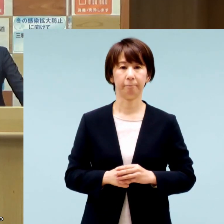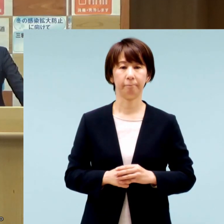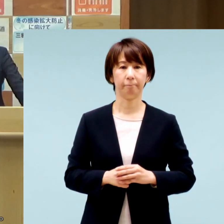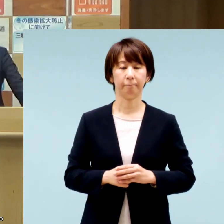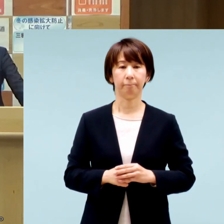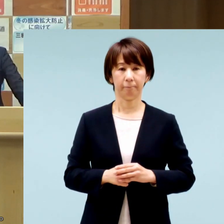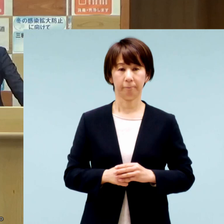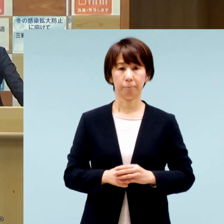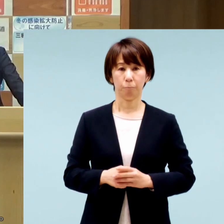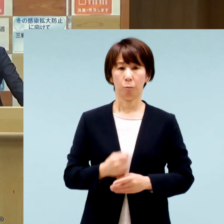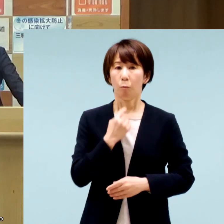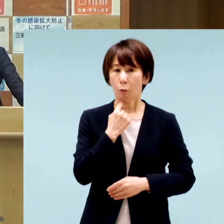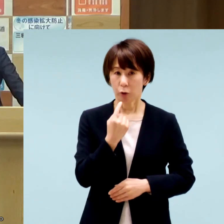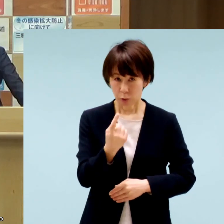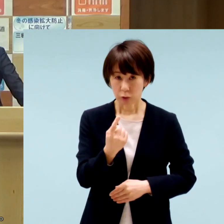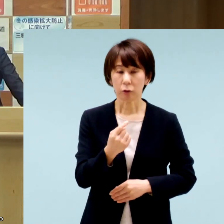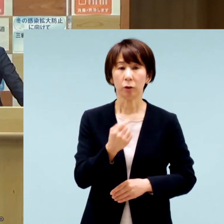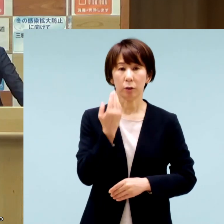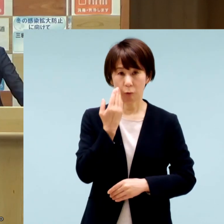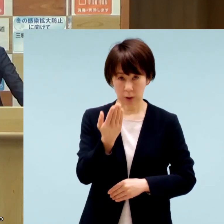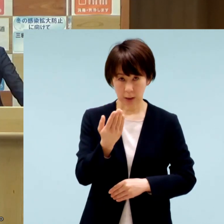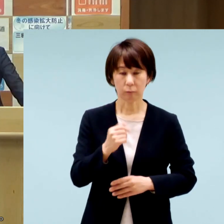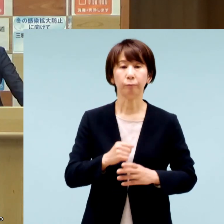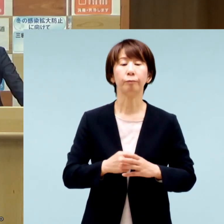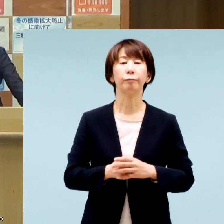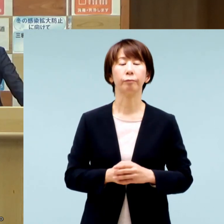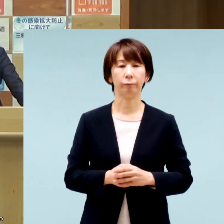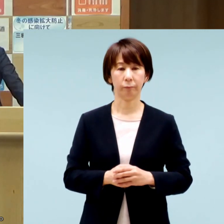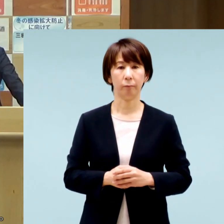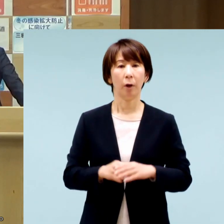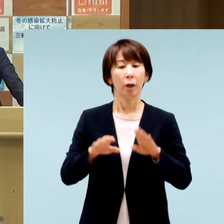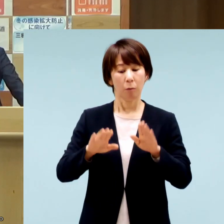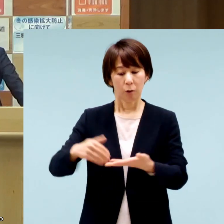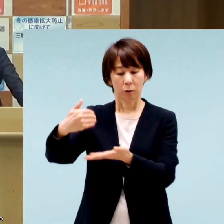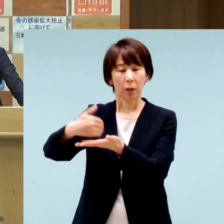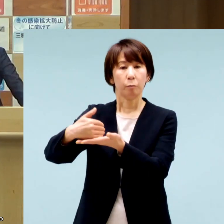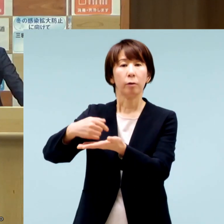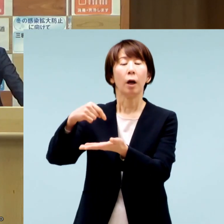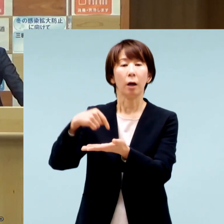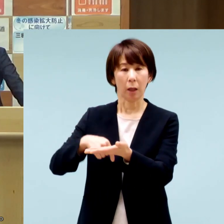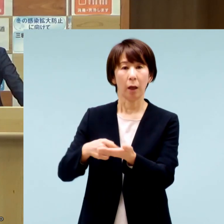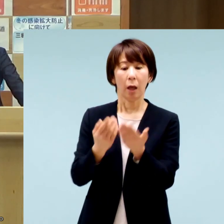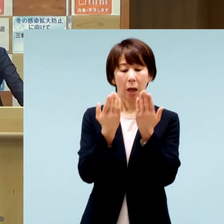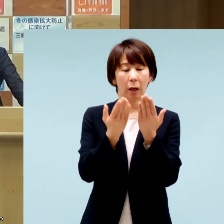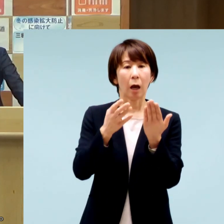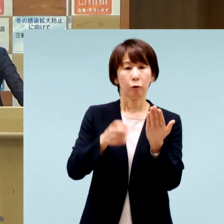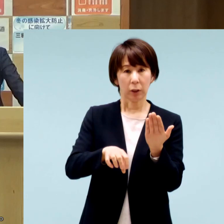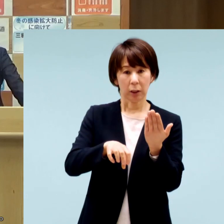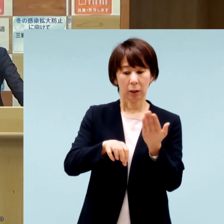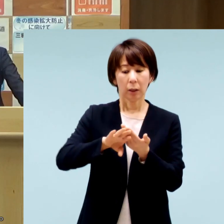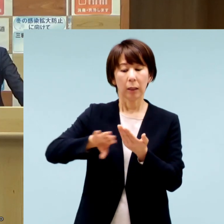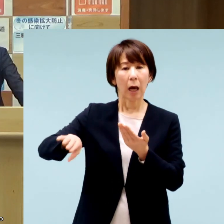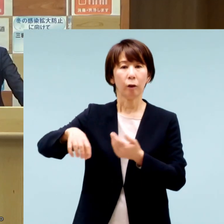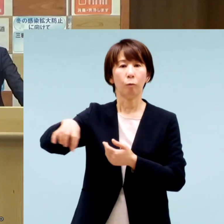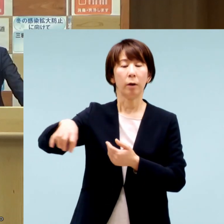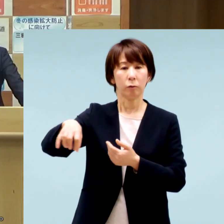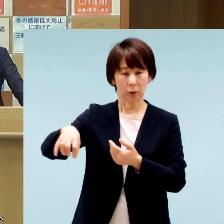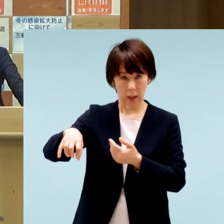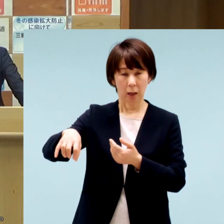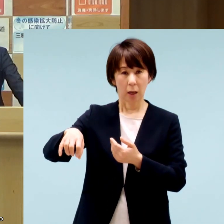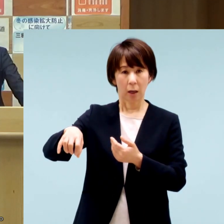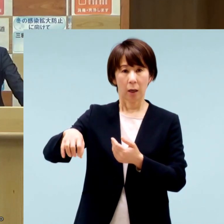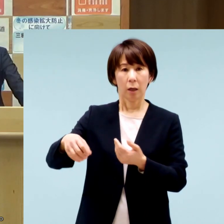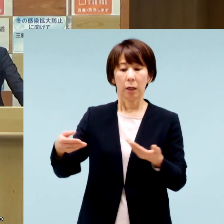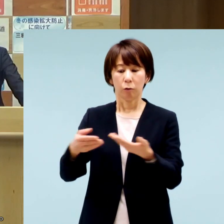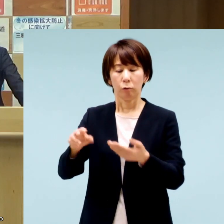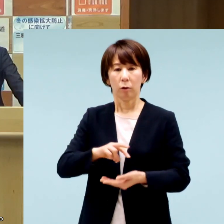ありがとうございます。関連してすみません追加でお願いします。今お話の中にですね、学院外の勤務に一部の教員の方については